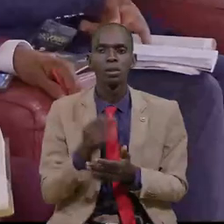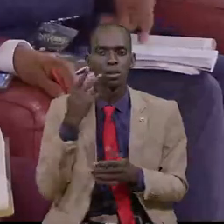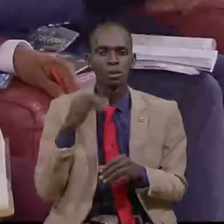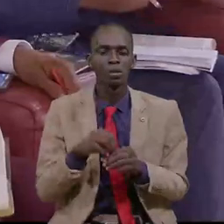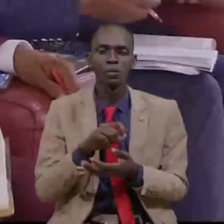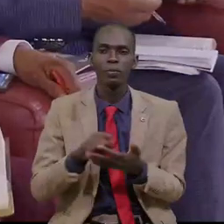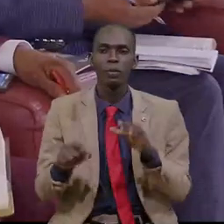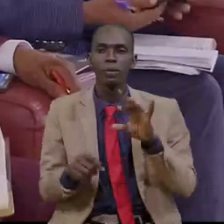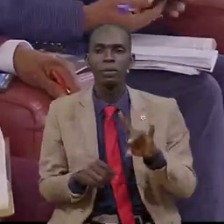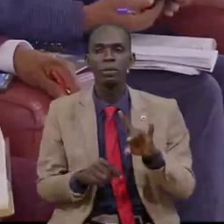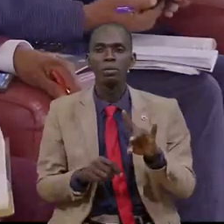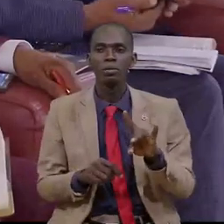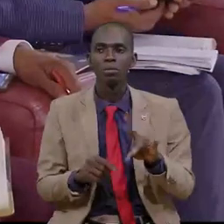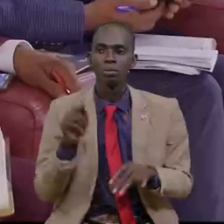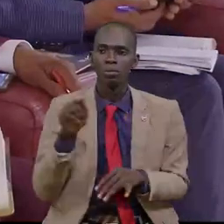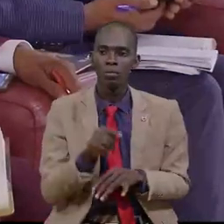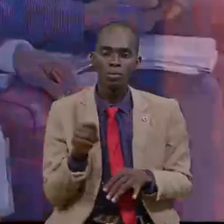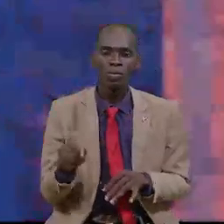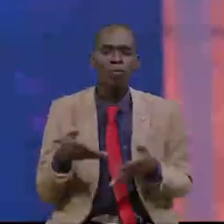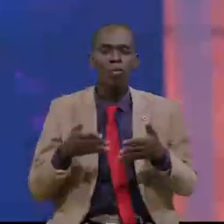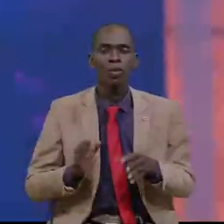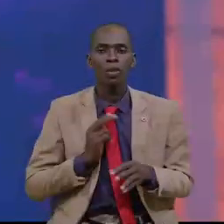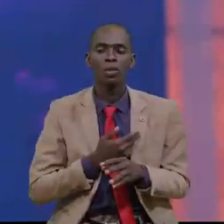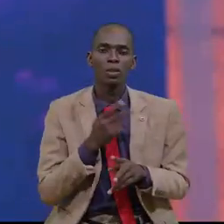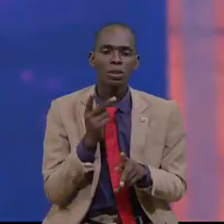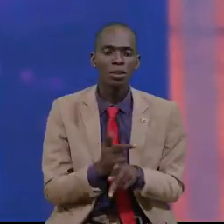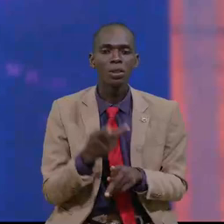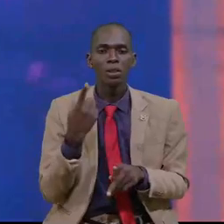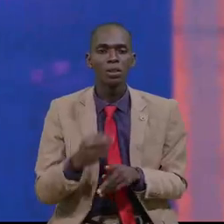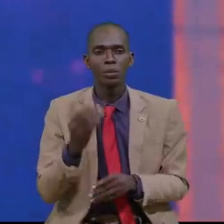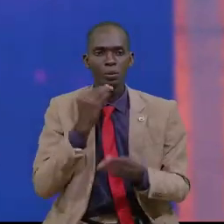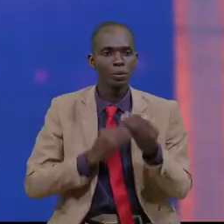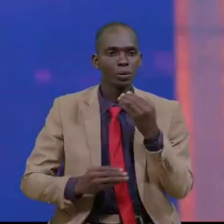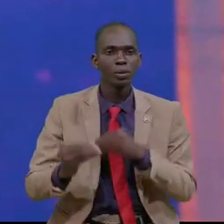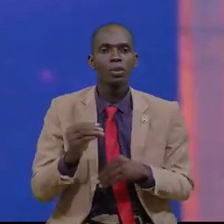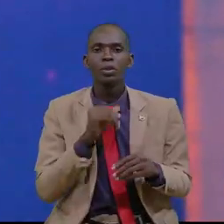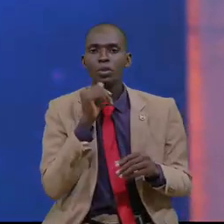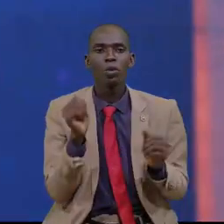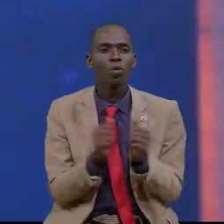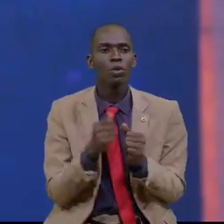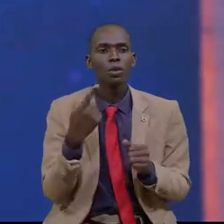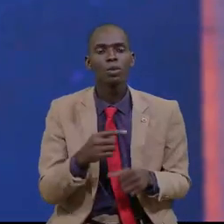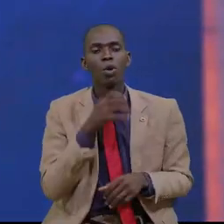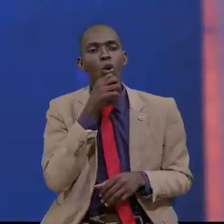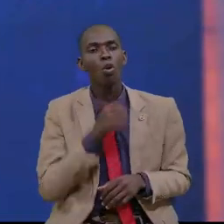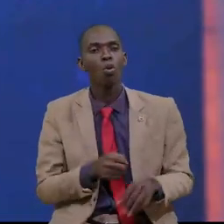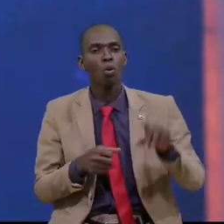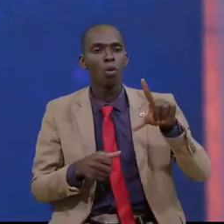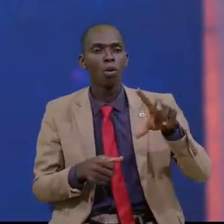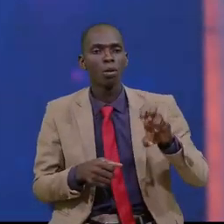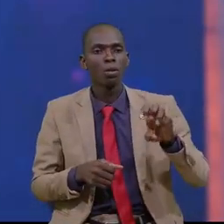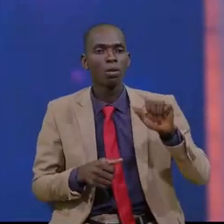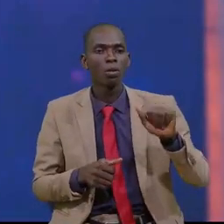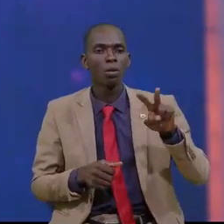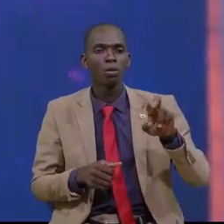Verset 8. Célébrons donc la fête, non avec du vieux levain, non avec un levain de malice et de méchanceté,